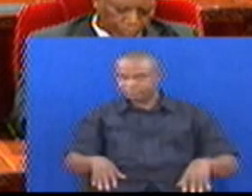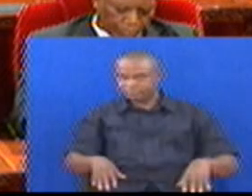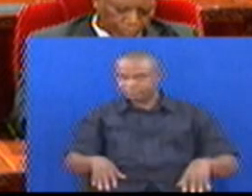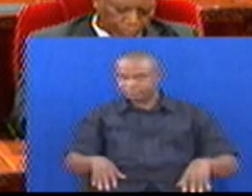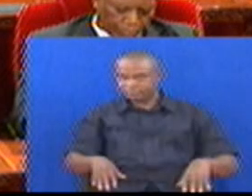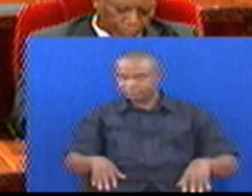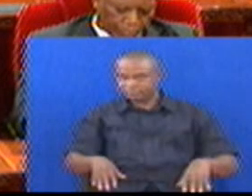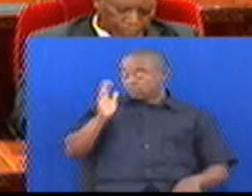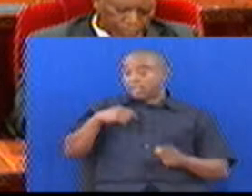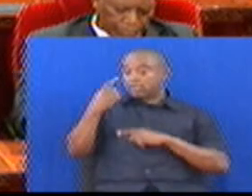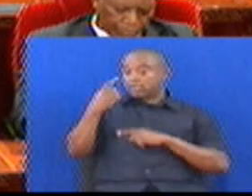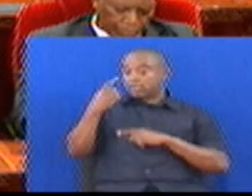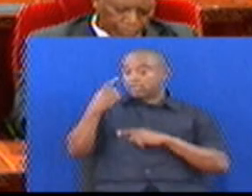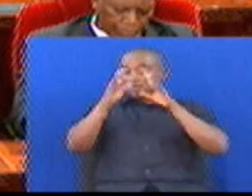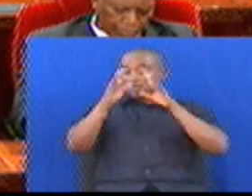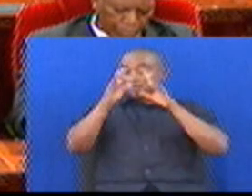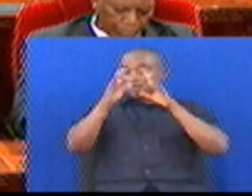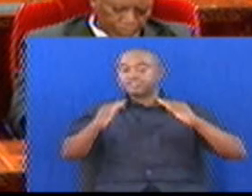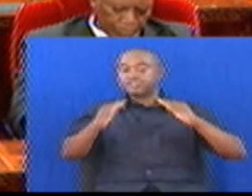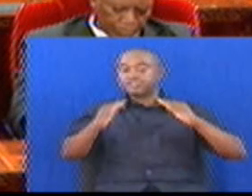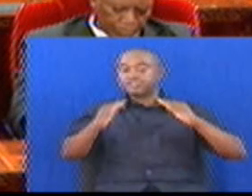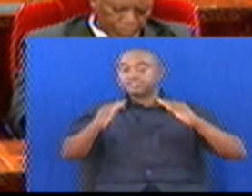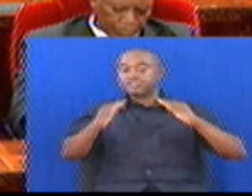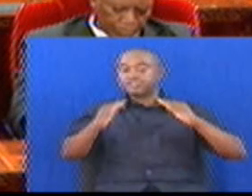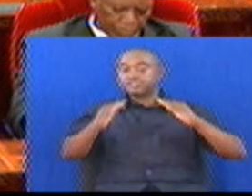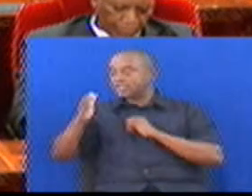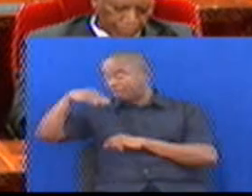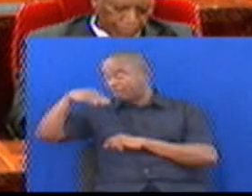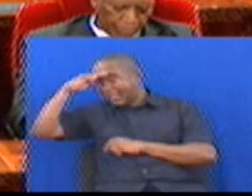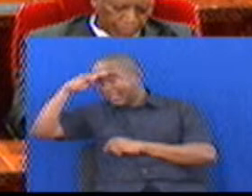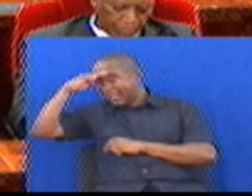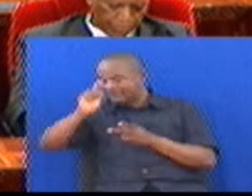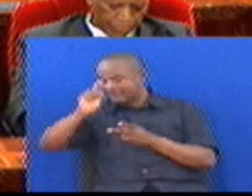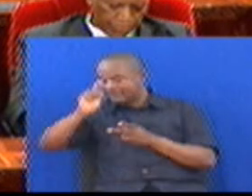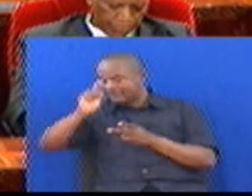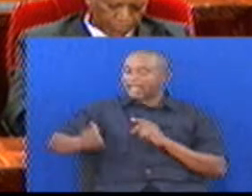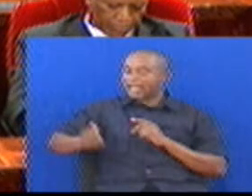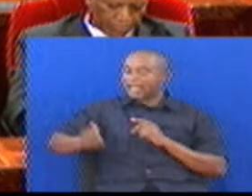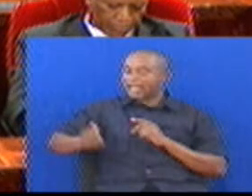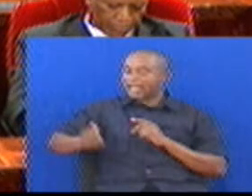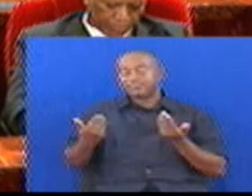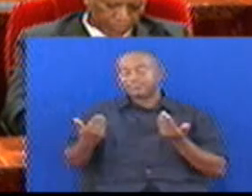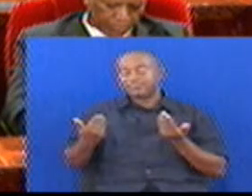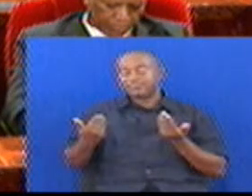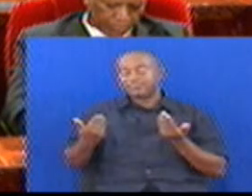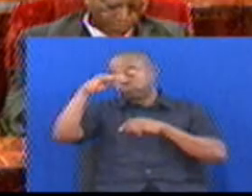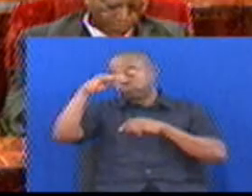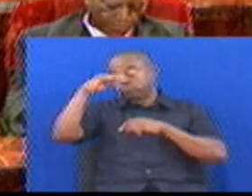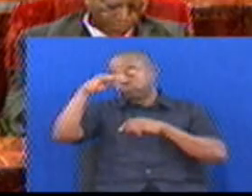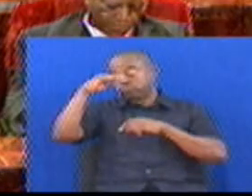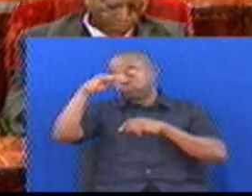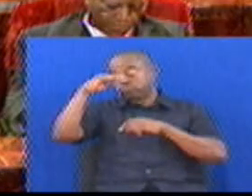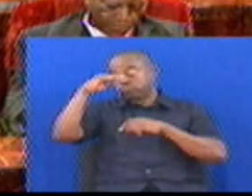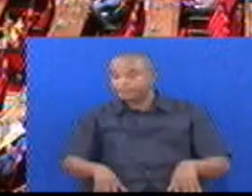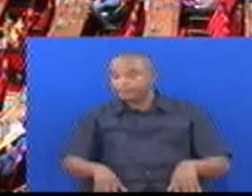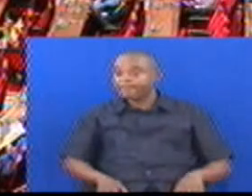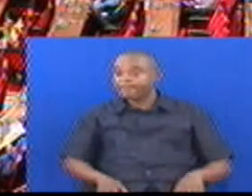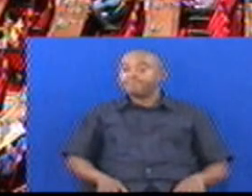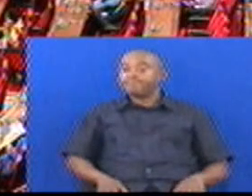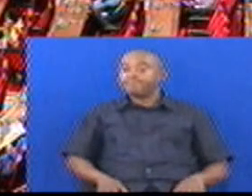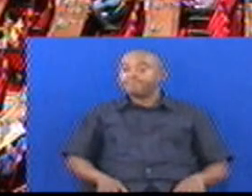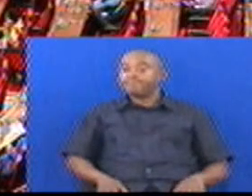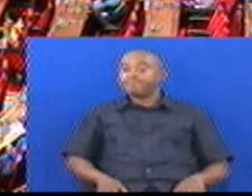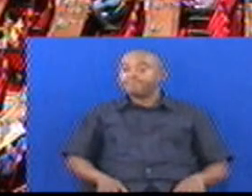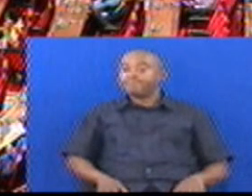kuboresha makazi ya askari na maafisa wa vyombo vya ulinzi na usalama. Lakini vile vile, chini ya serikali ya awamu ya tano,